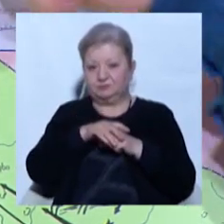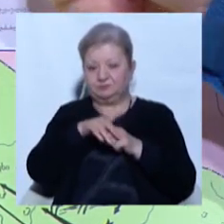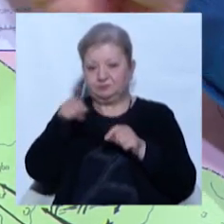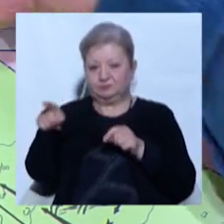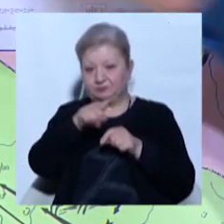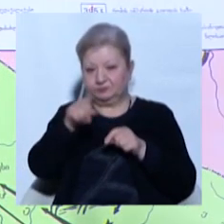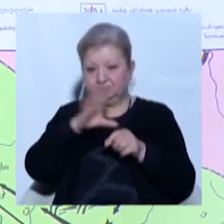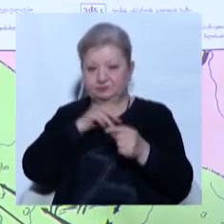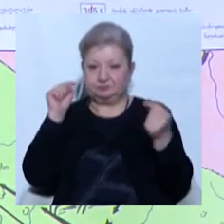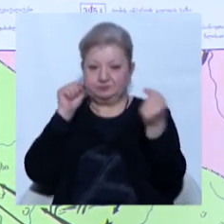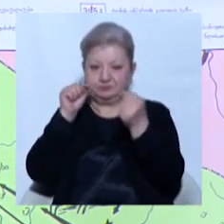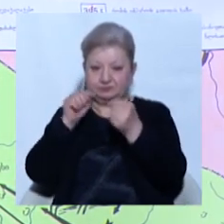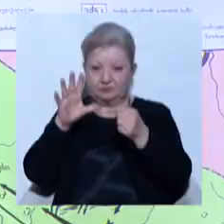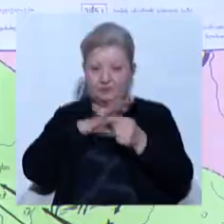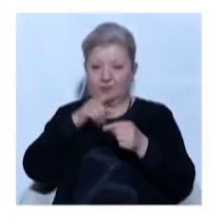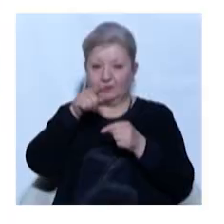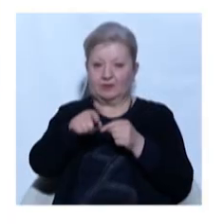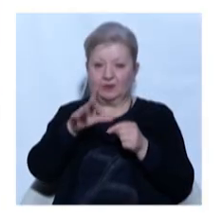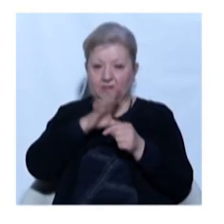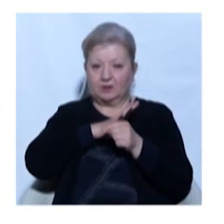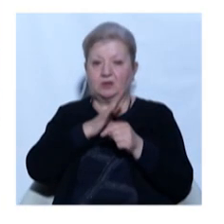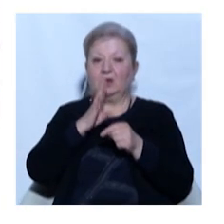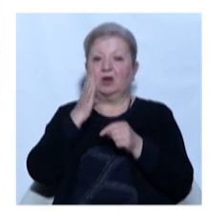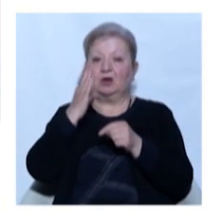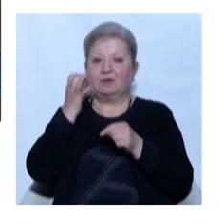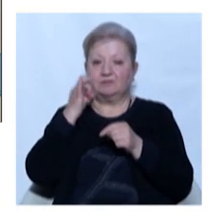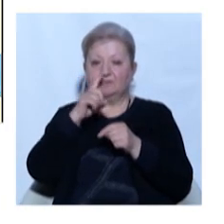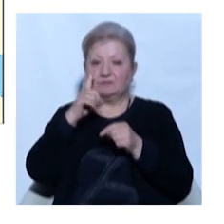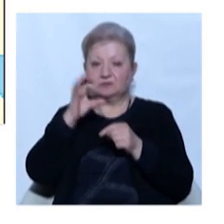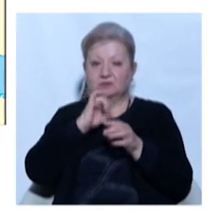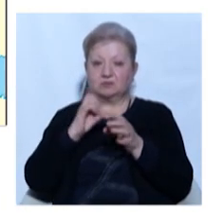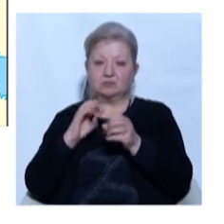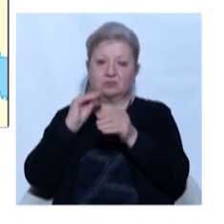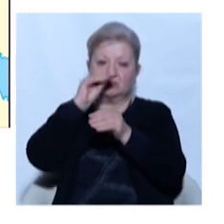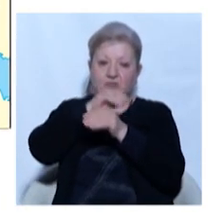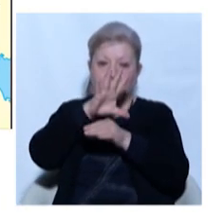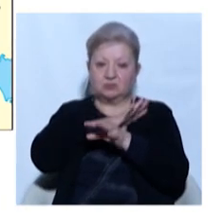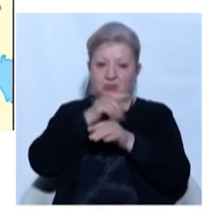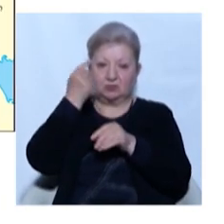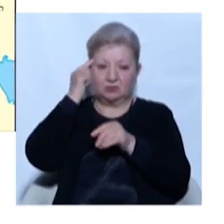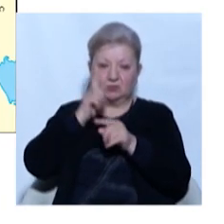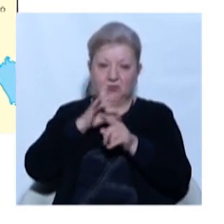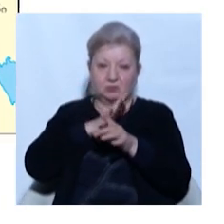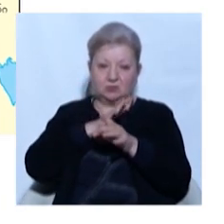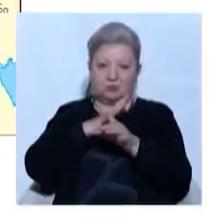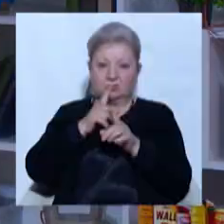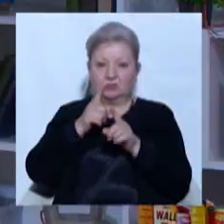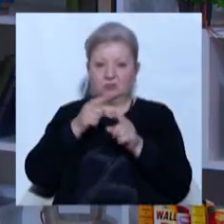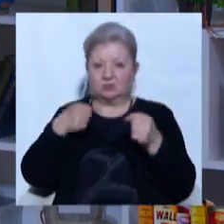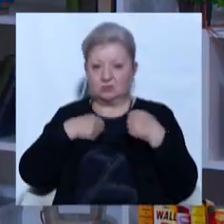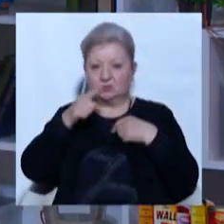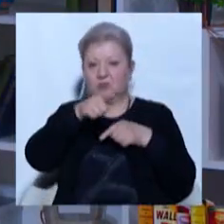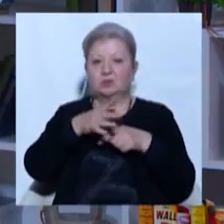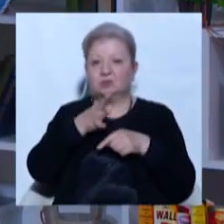თმაც ორი დაპირისპირებული სახელმწიფოები იყვნენ და ბიზანტია ამ დროისათვის დამატებით კიდევ ხუნების შემოტევებით იყო ძალიან დატვირთული და შეწუხებული და მას